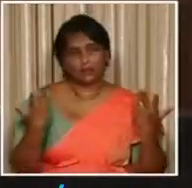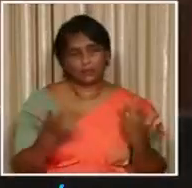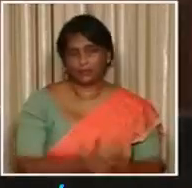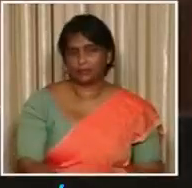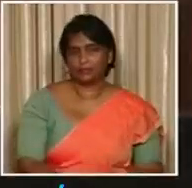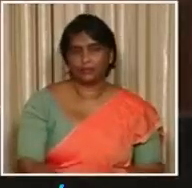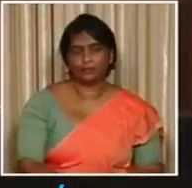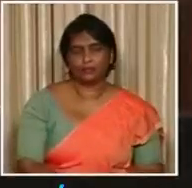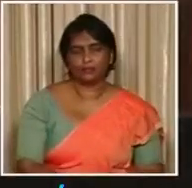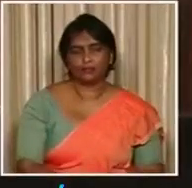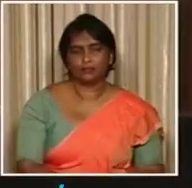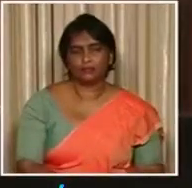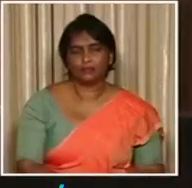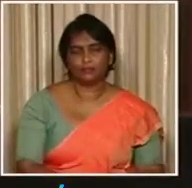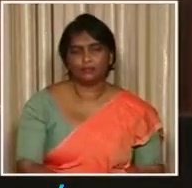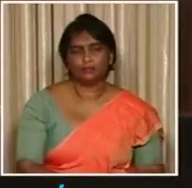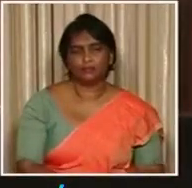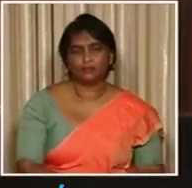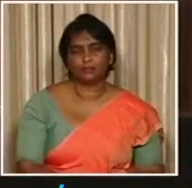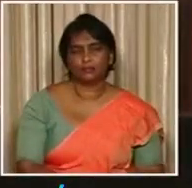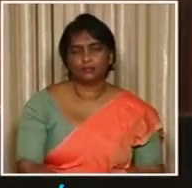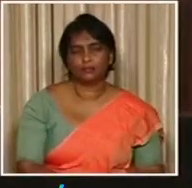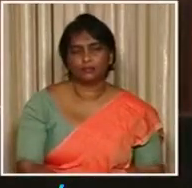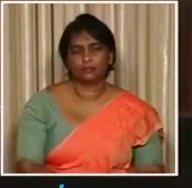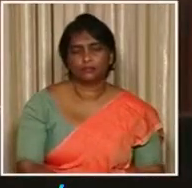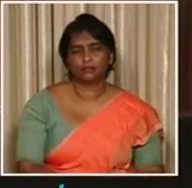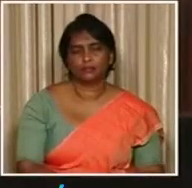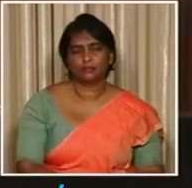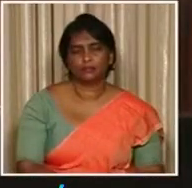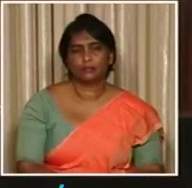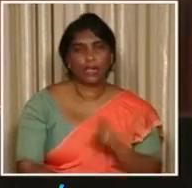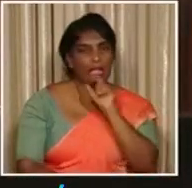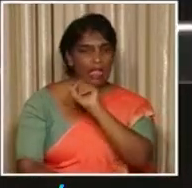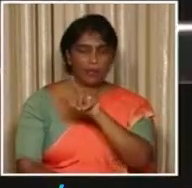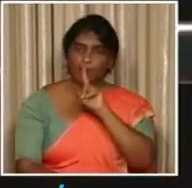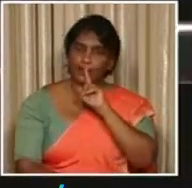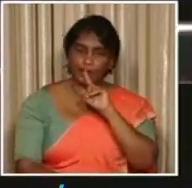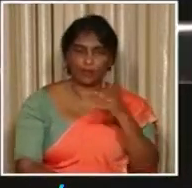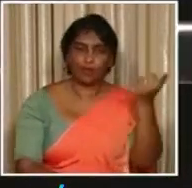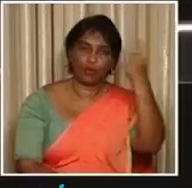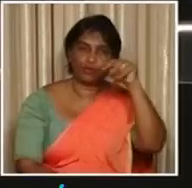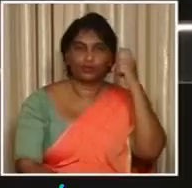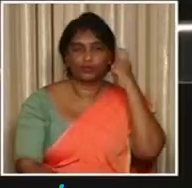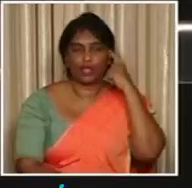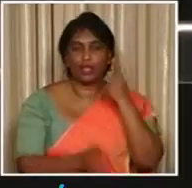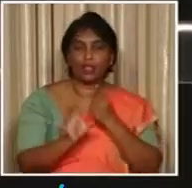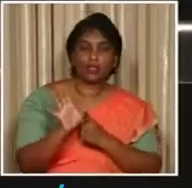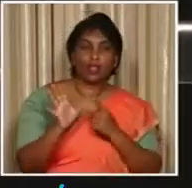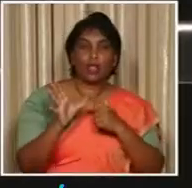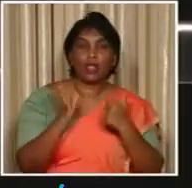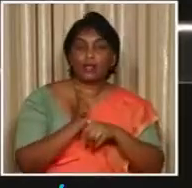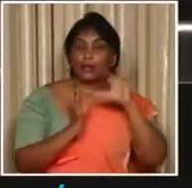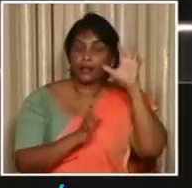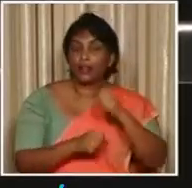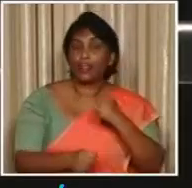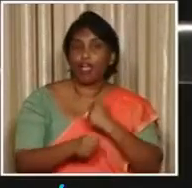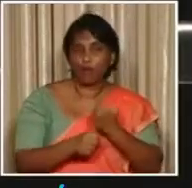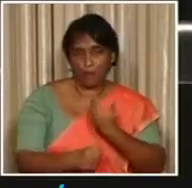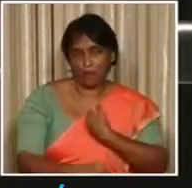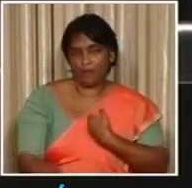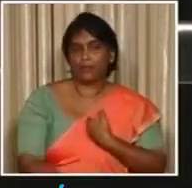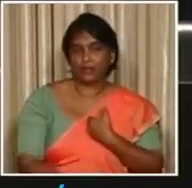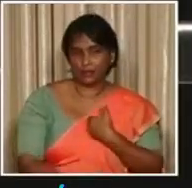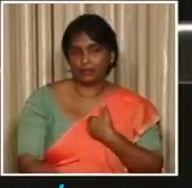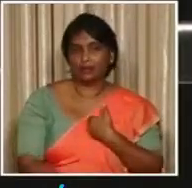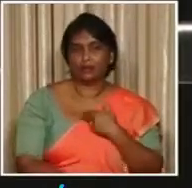බොමිස්සතේ දෝලතවන්ත ඔබතුමා මෙතුමා නම කිව්වේ නැහැ. හැබැයි කවුරුත් දන්නව රටේ තරුණ පනත් ගිනාවේ ආණ්ඩු පක්ෂේ මම කියලා. දැන්